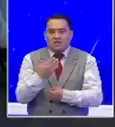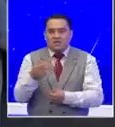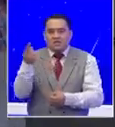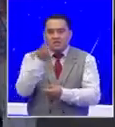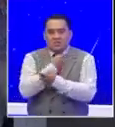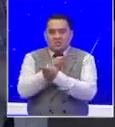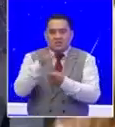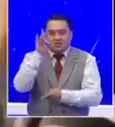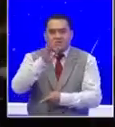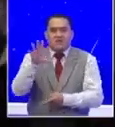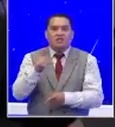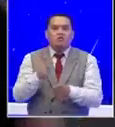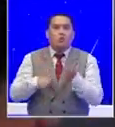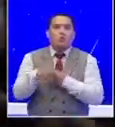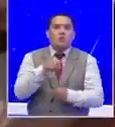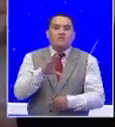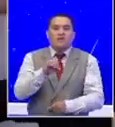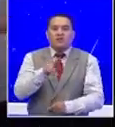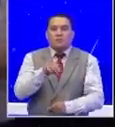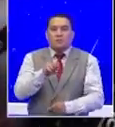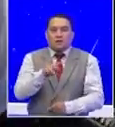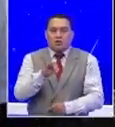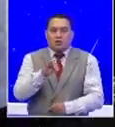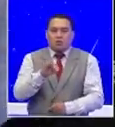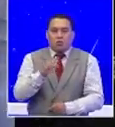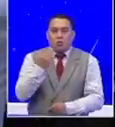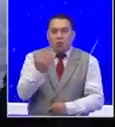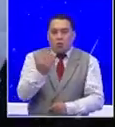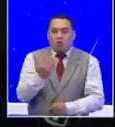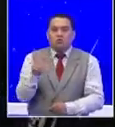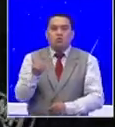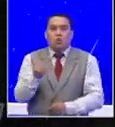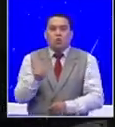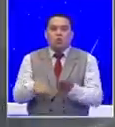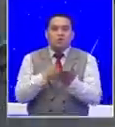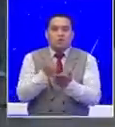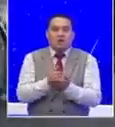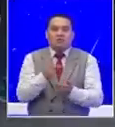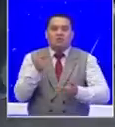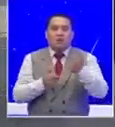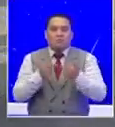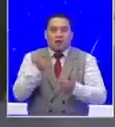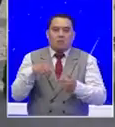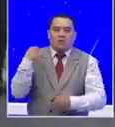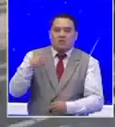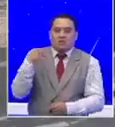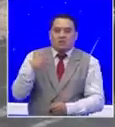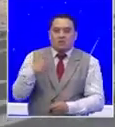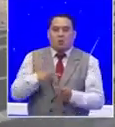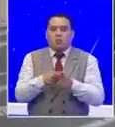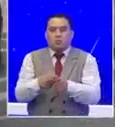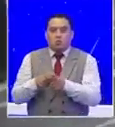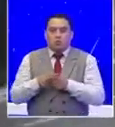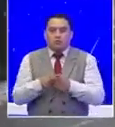после известия о задержании бизнесмена Виктора Бабарика. Он считается одним из главных соперников действующего президента